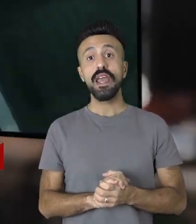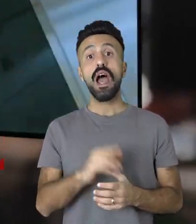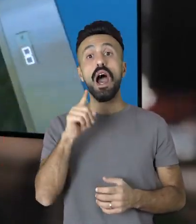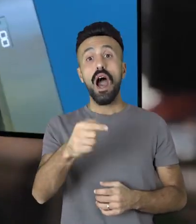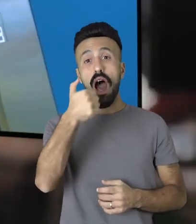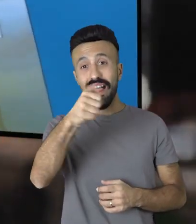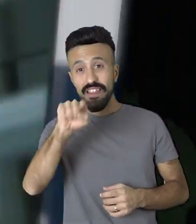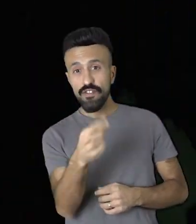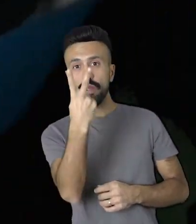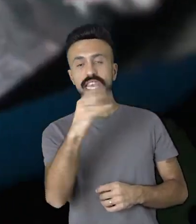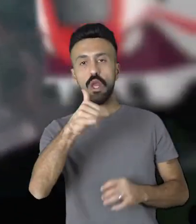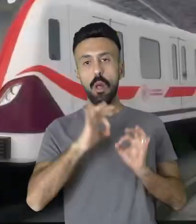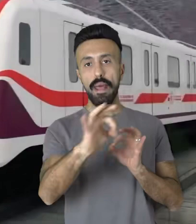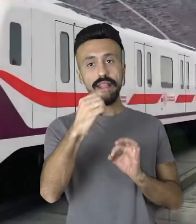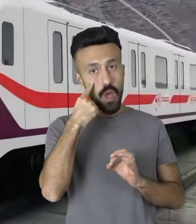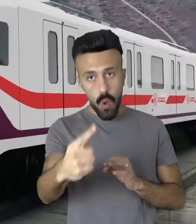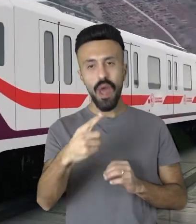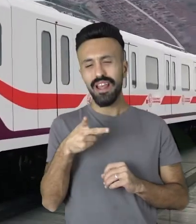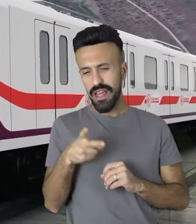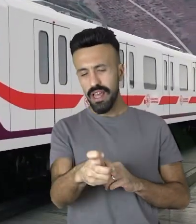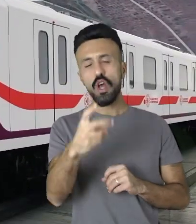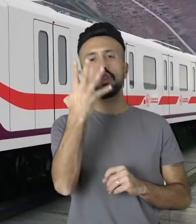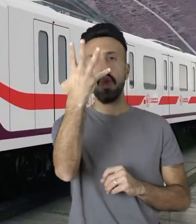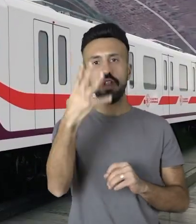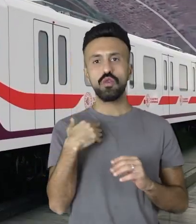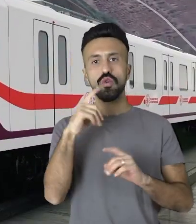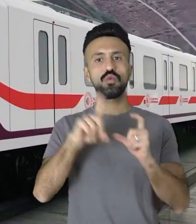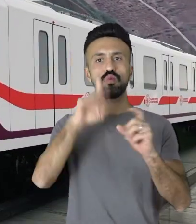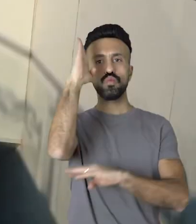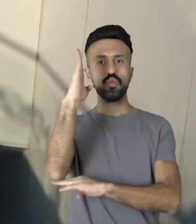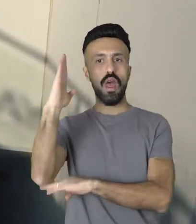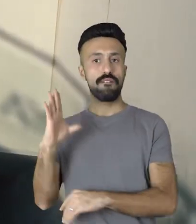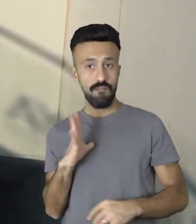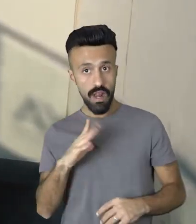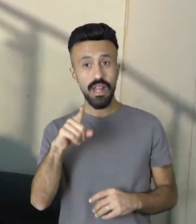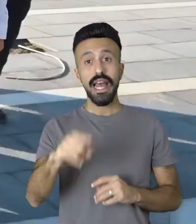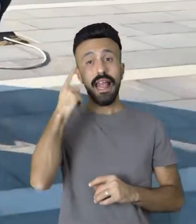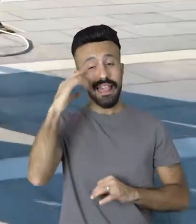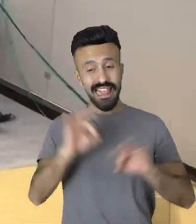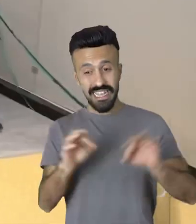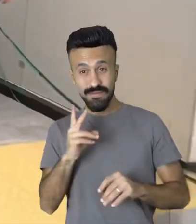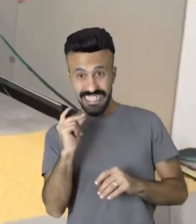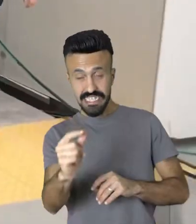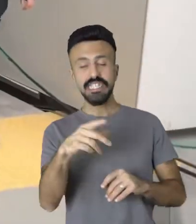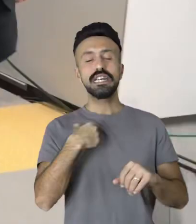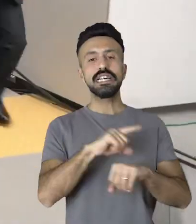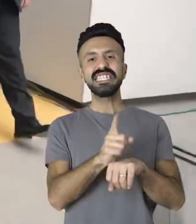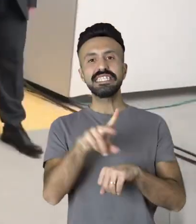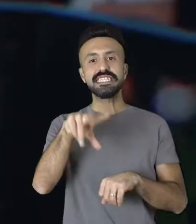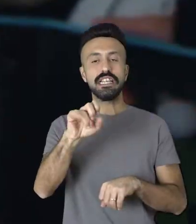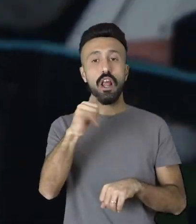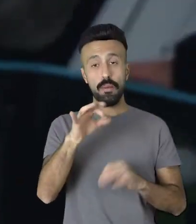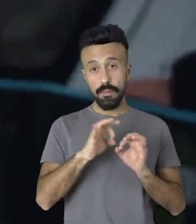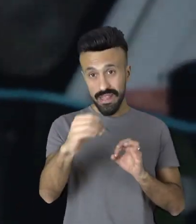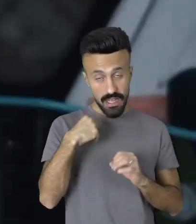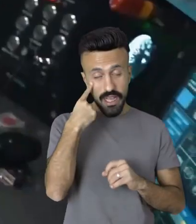Kara İsmailoğlu, 6,2 kilometre uzunluğundaki hatta toplam 4 istasyon bulunduğunu, tasarım hızı saatte 80